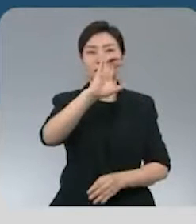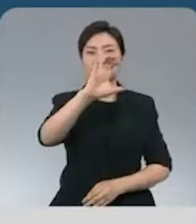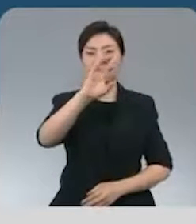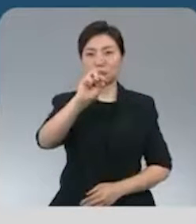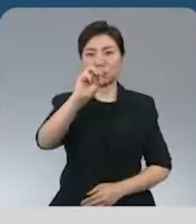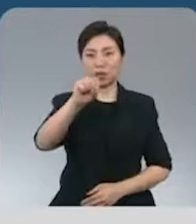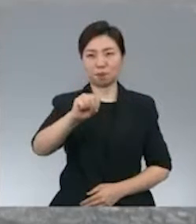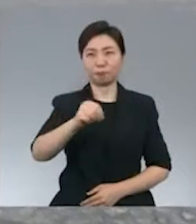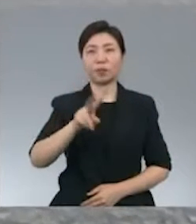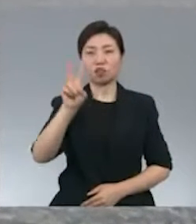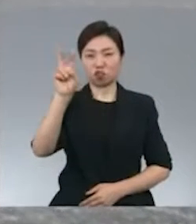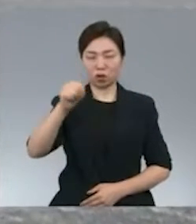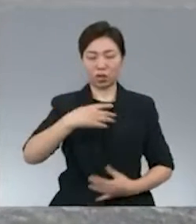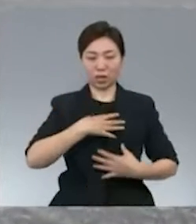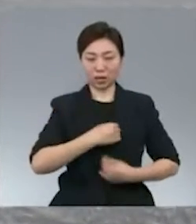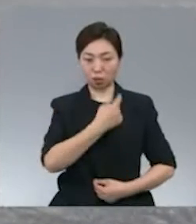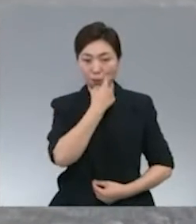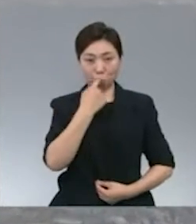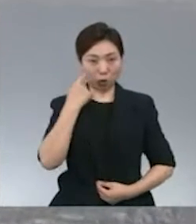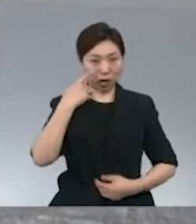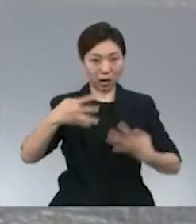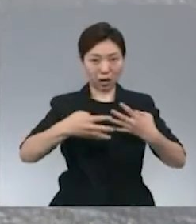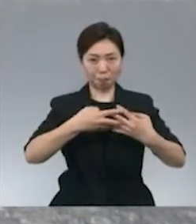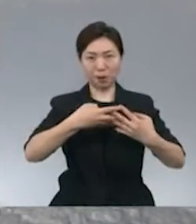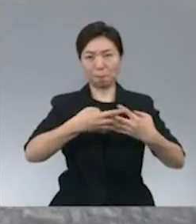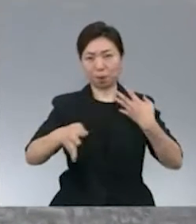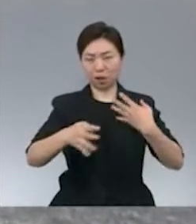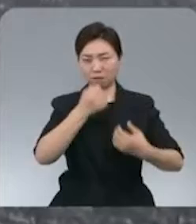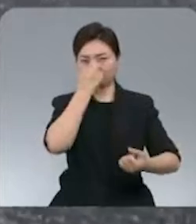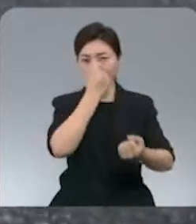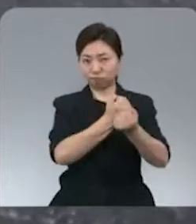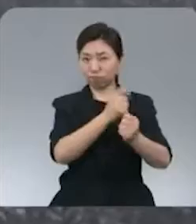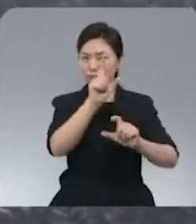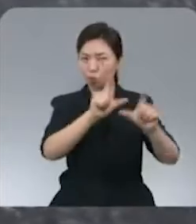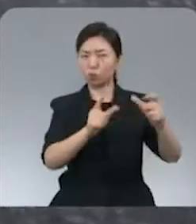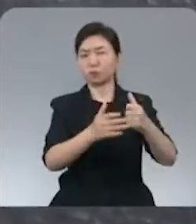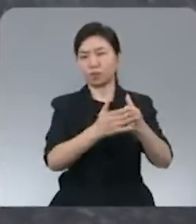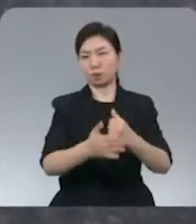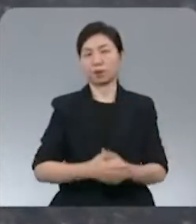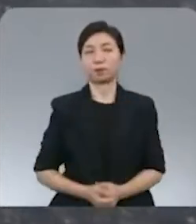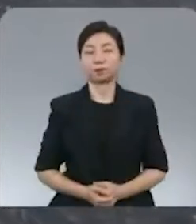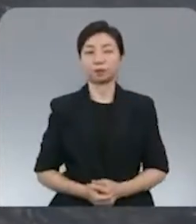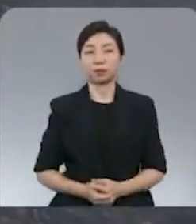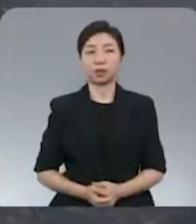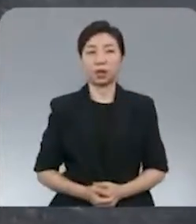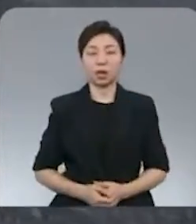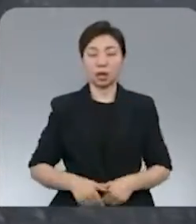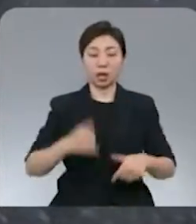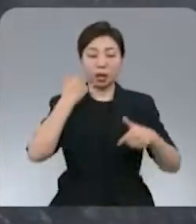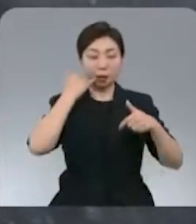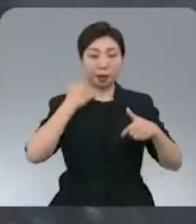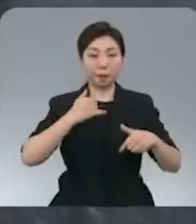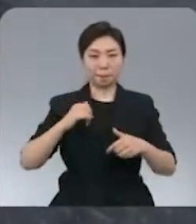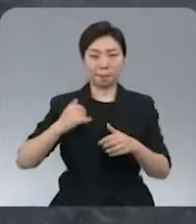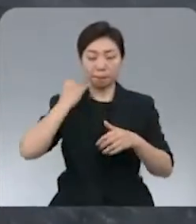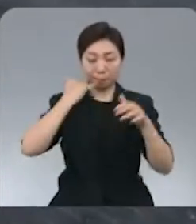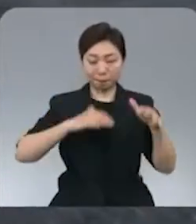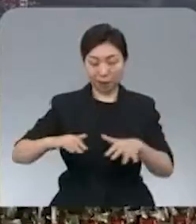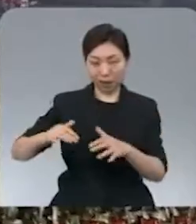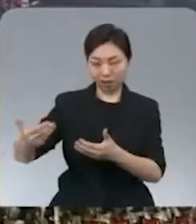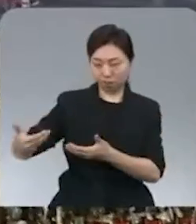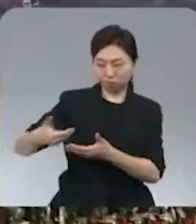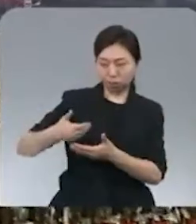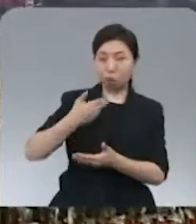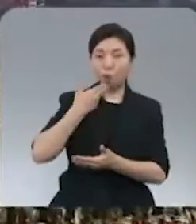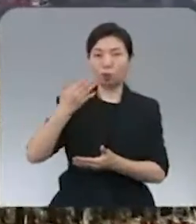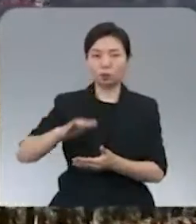internationalen luftraum über dem gelben meer durchgeführt wurden um die entschlossenheit und das engagement für die regionalen verbündeten zu zeigen heißt